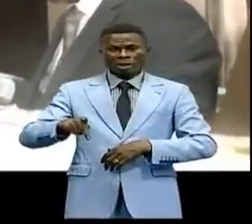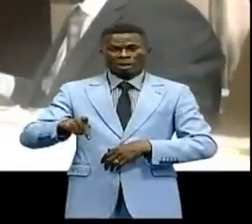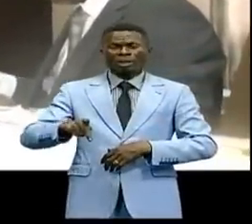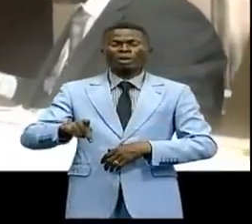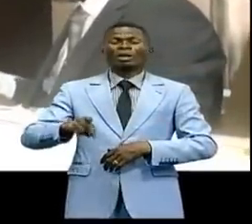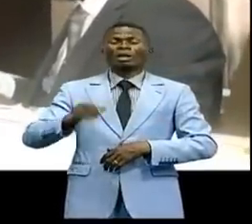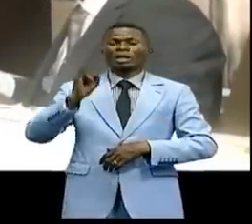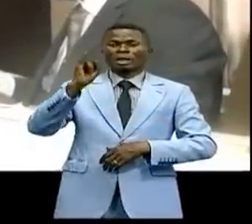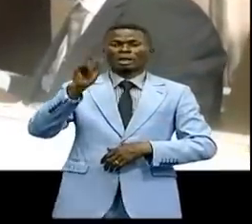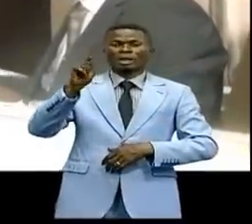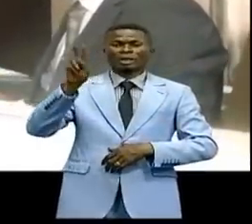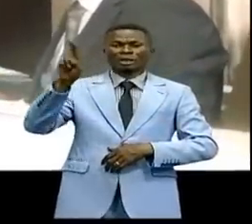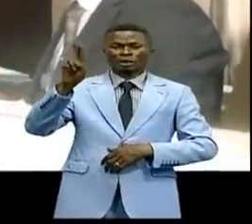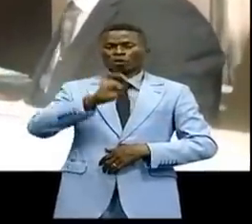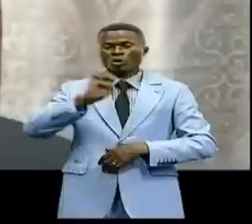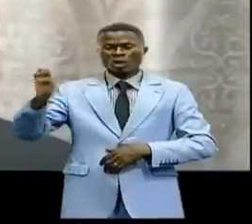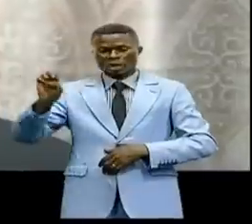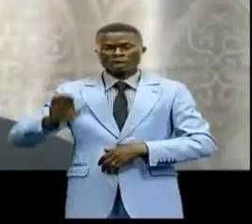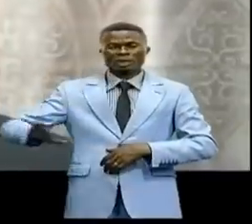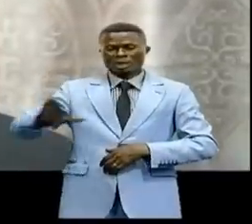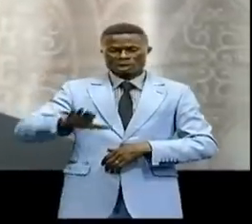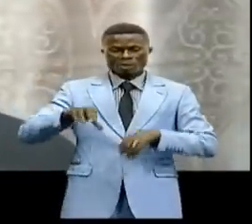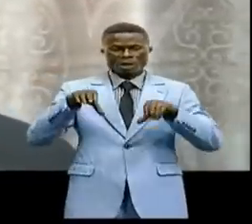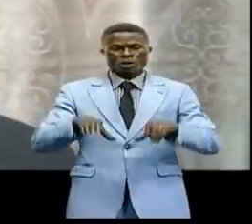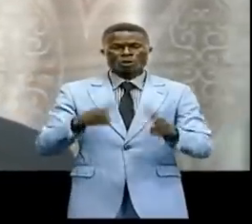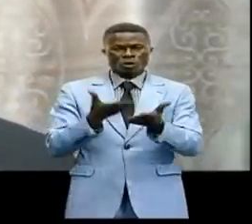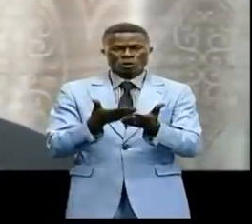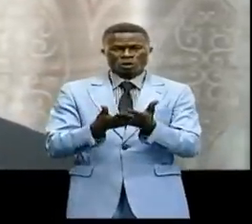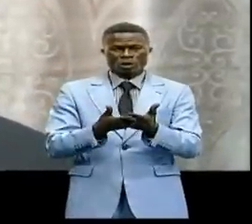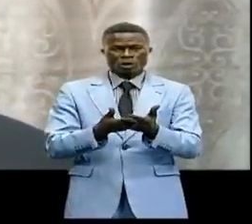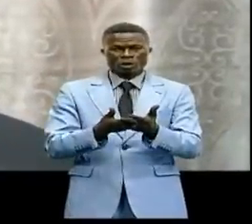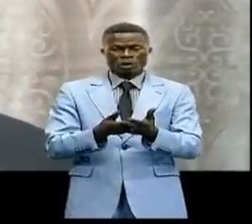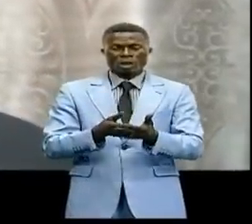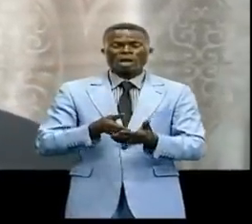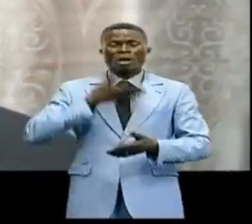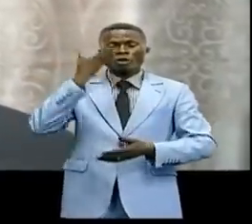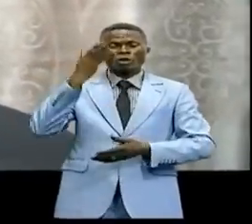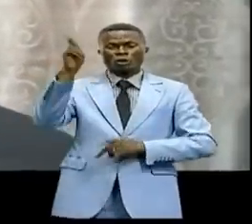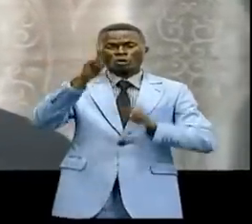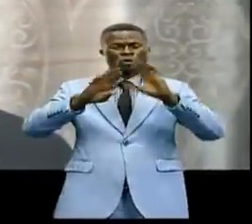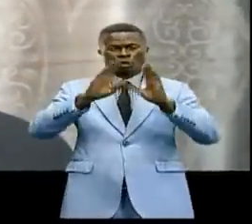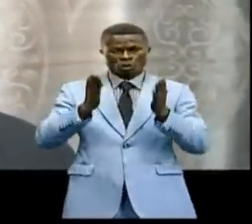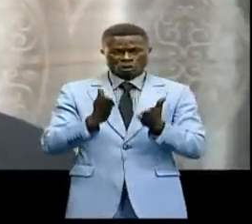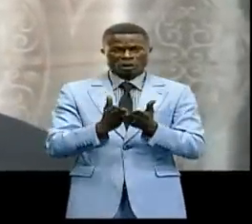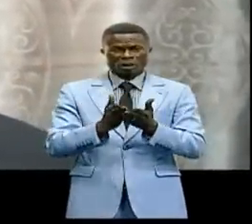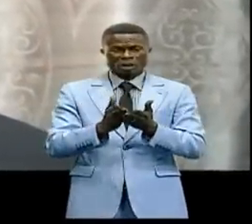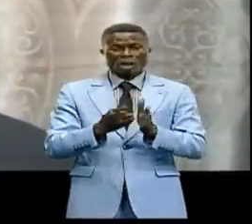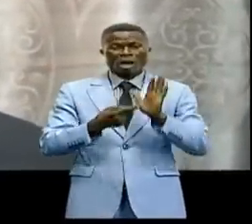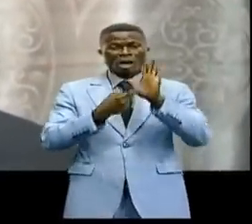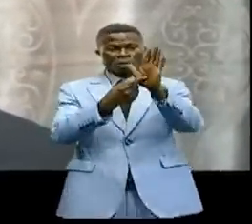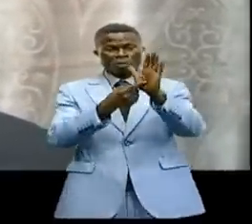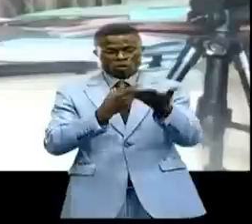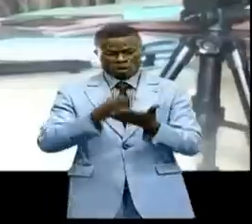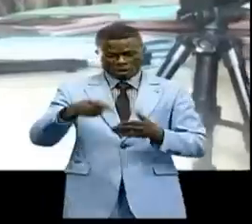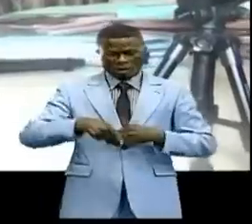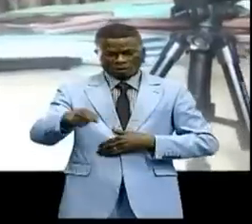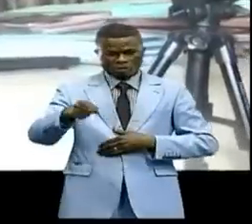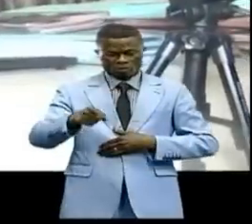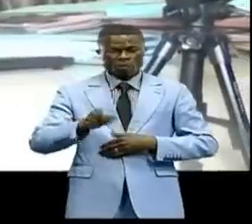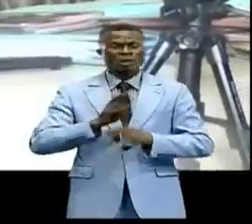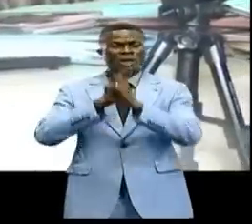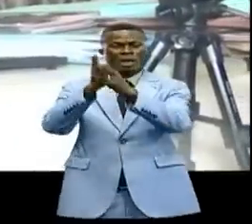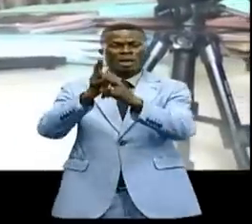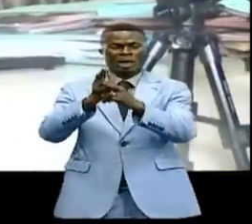siège à l'est de la République démocratique du Congo. L'état d'esprit de la population a été marqué cette semaine par des réactions